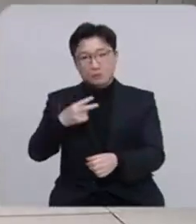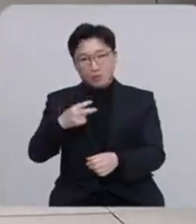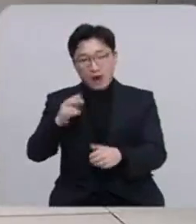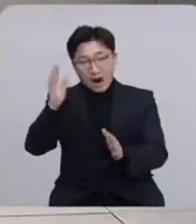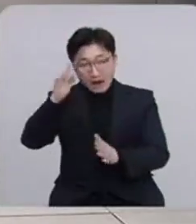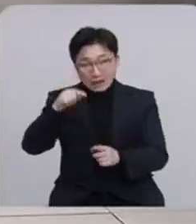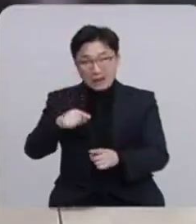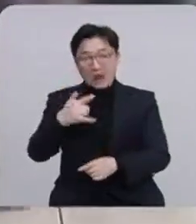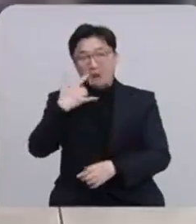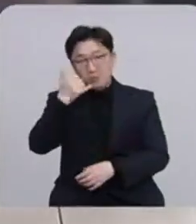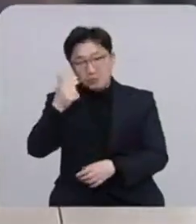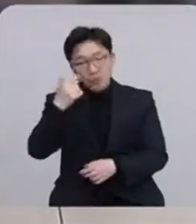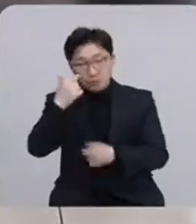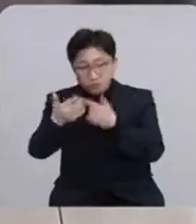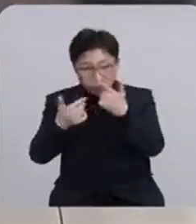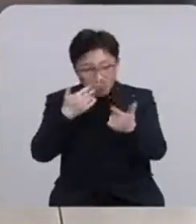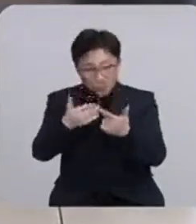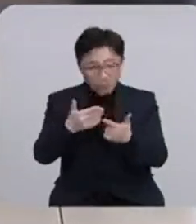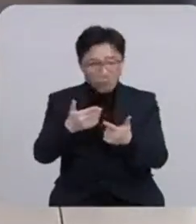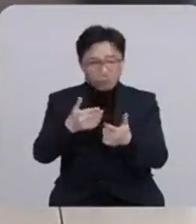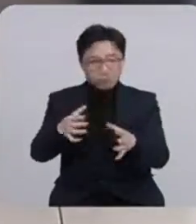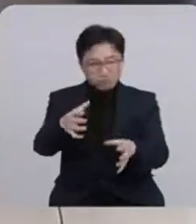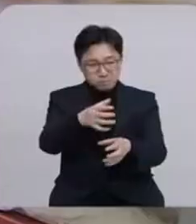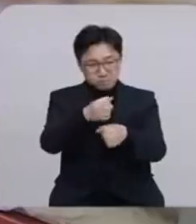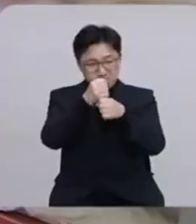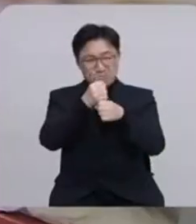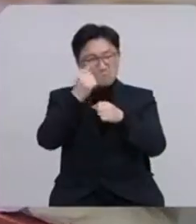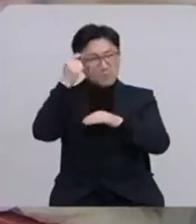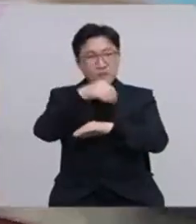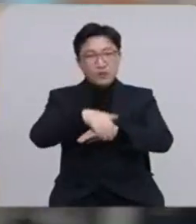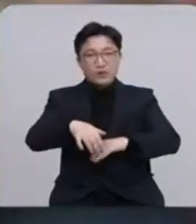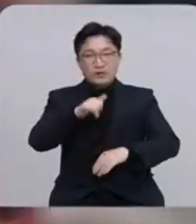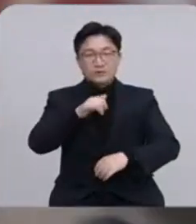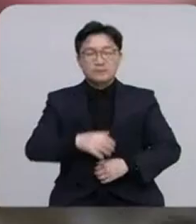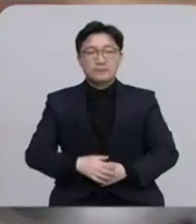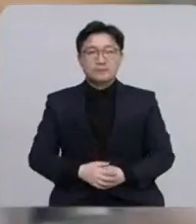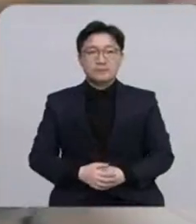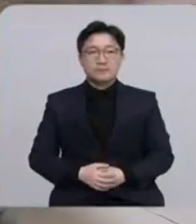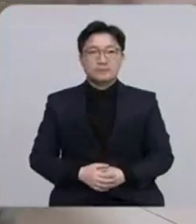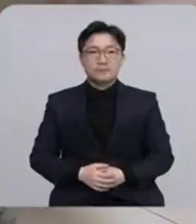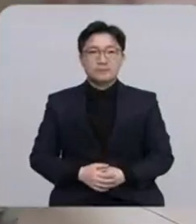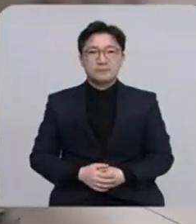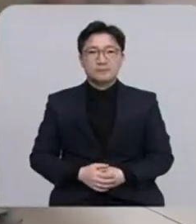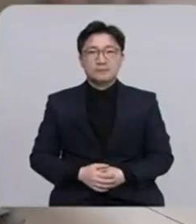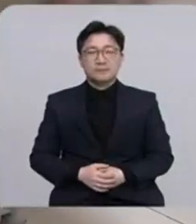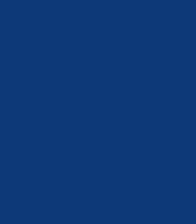의견을 수렴하고 수요 조사 등을 거칠 예정입니다. KBS 뉴스 이종환입니다.